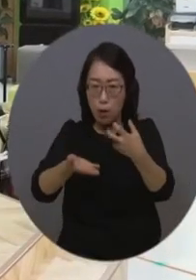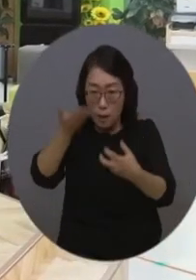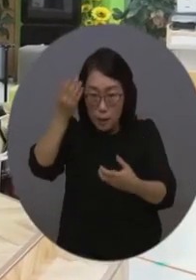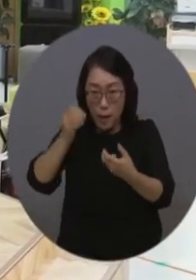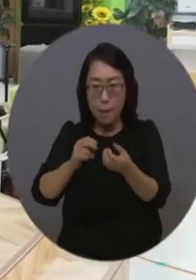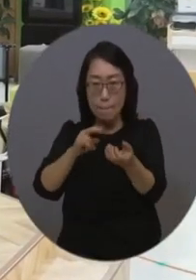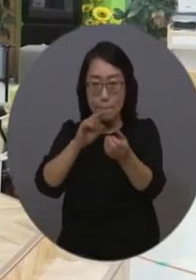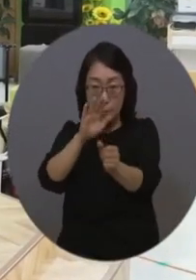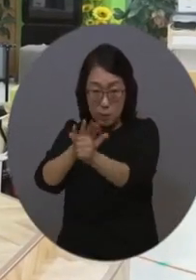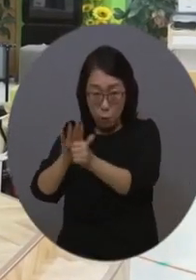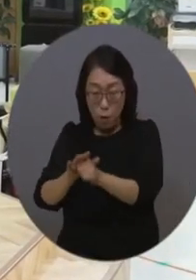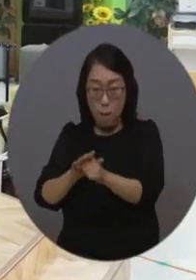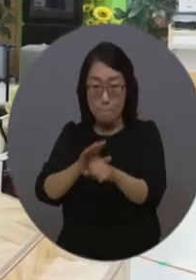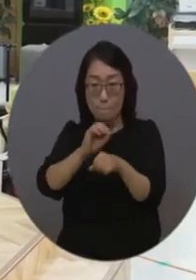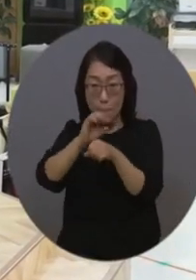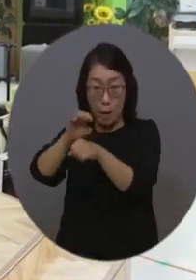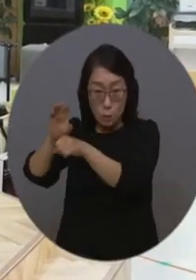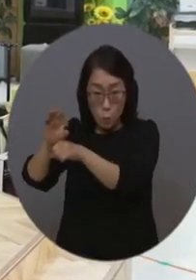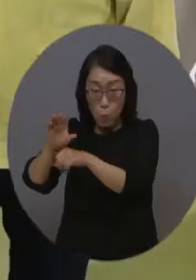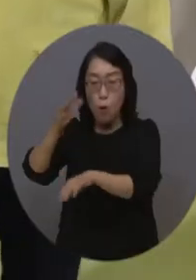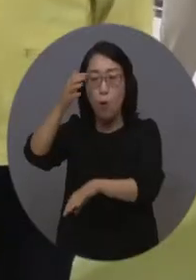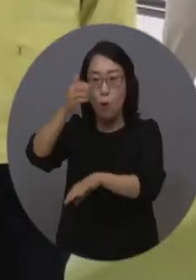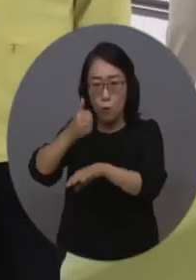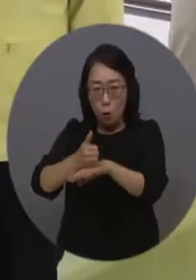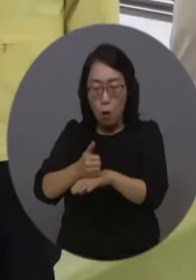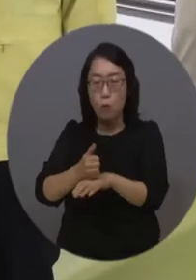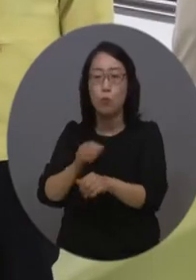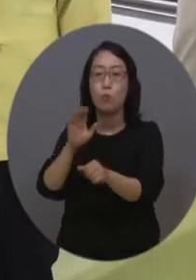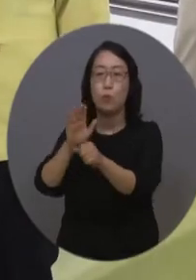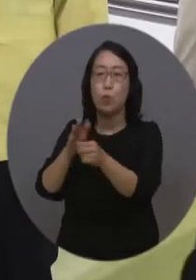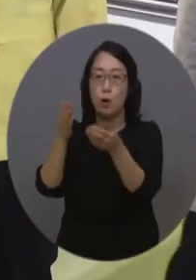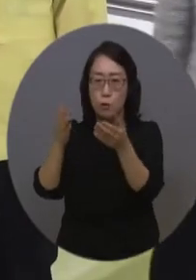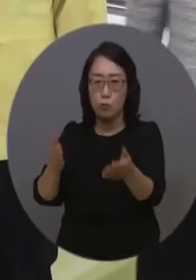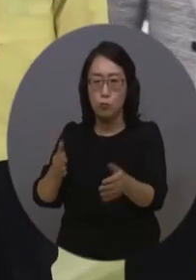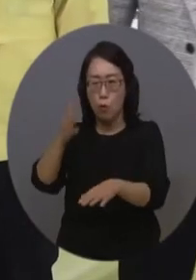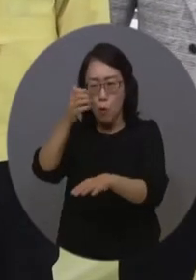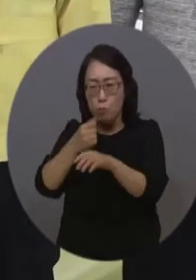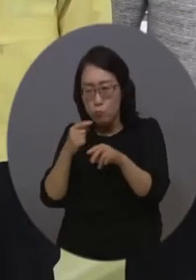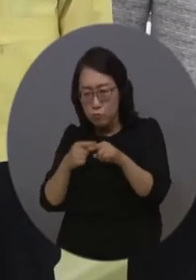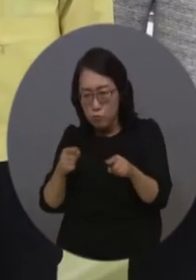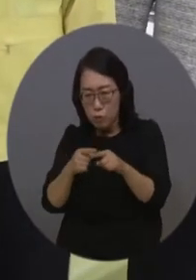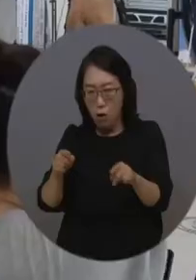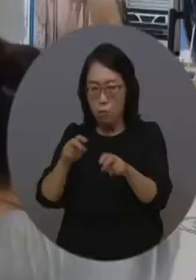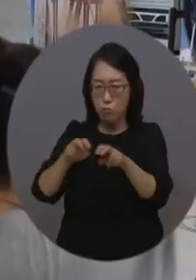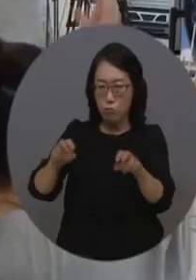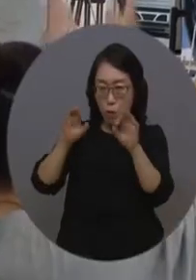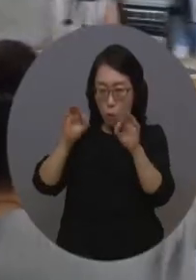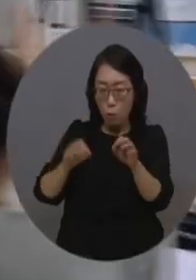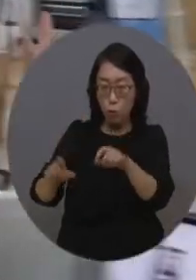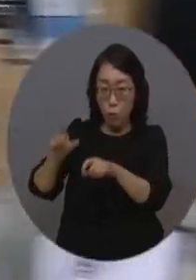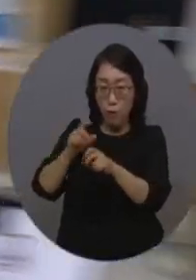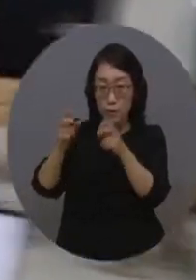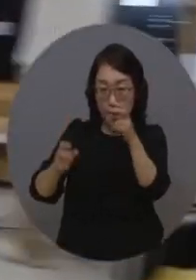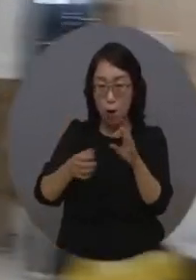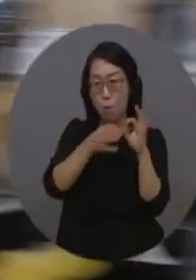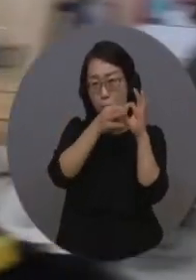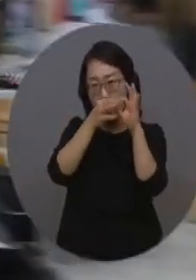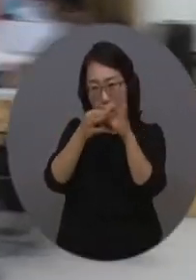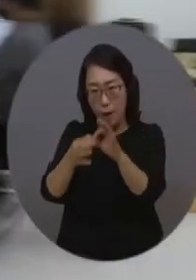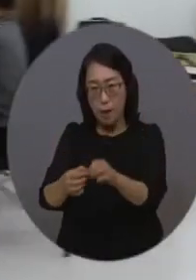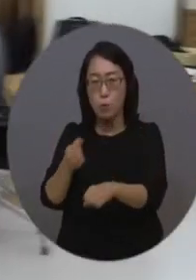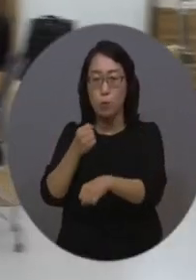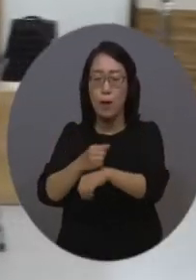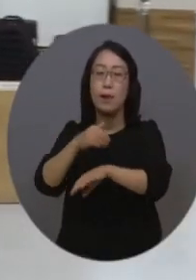소상공인들의 시름을 덜어주는 한편 사업 성과를 면밀히 분석해 라이브 커머스 지원 사업을 계속